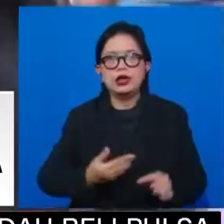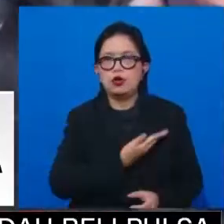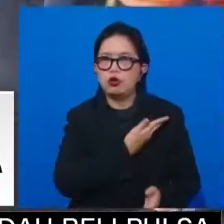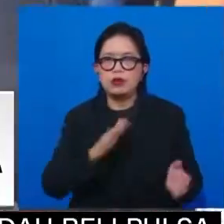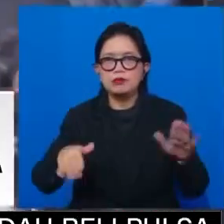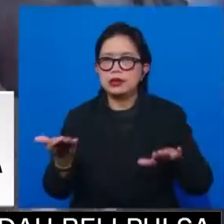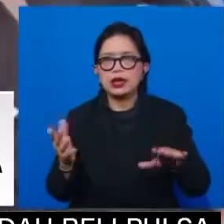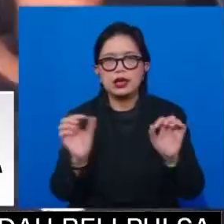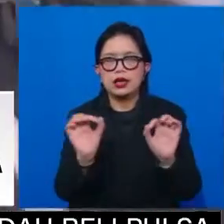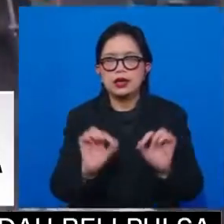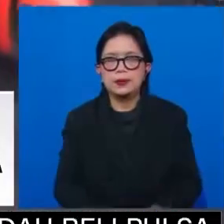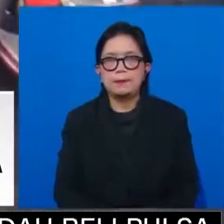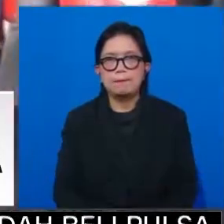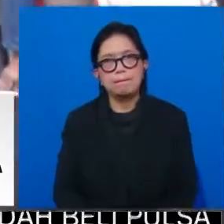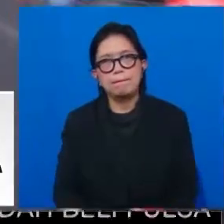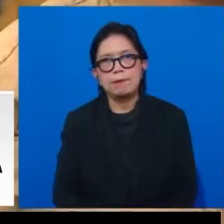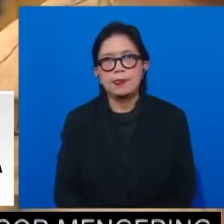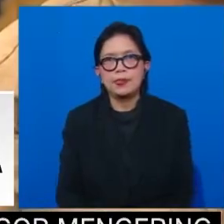ini.